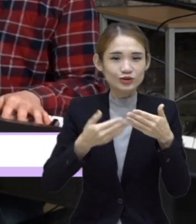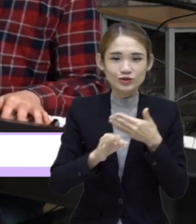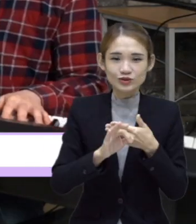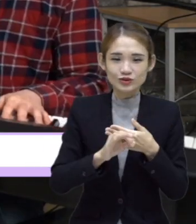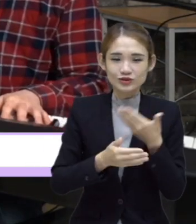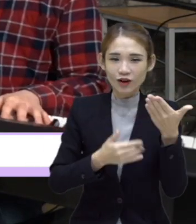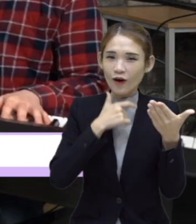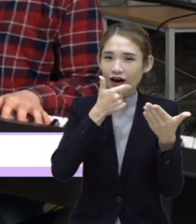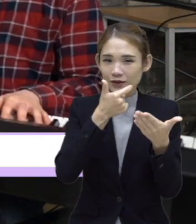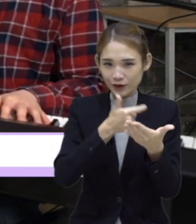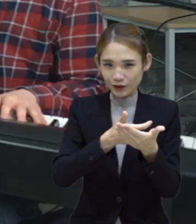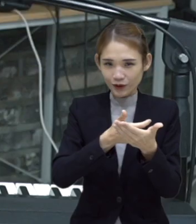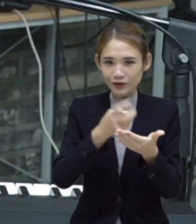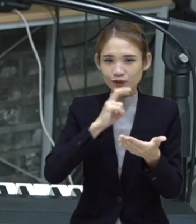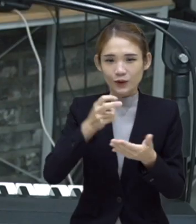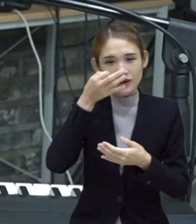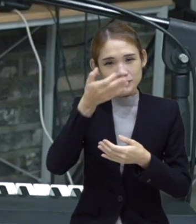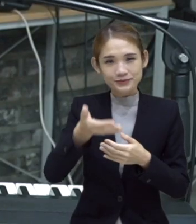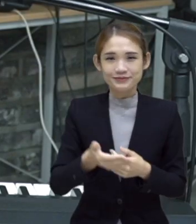넌 감동이었어 들려드리도록 하겠습니다.